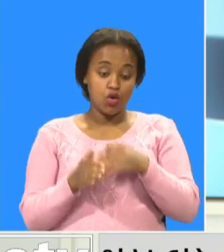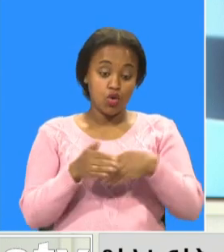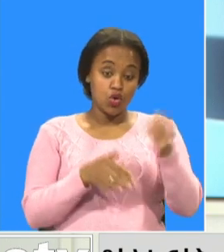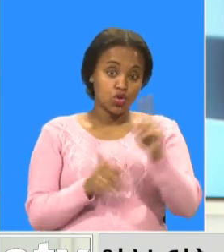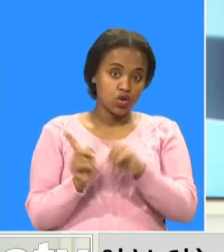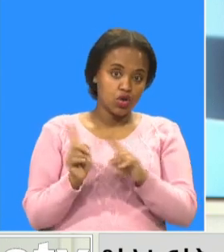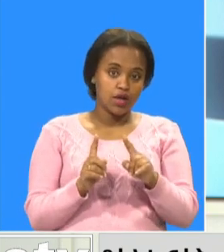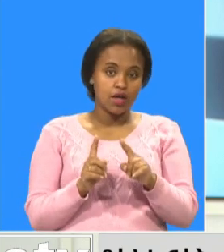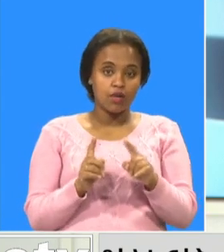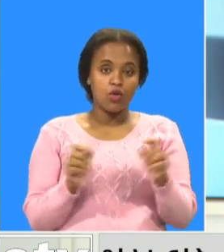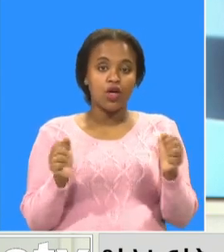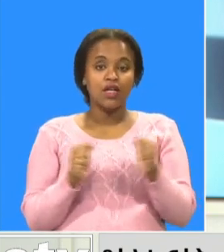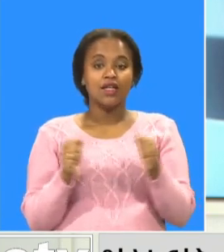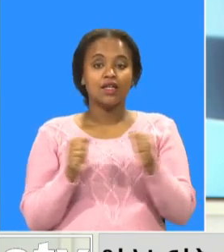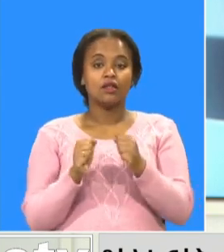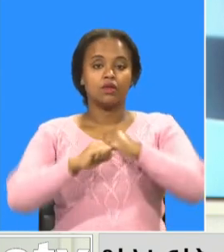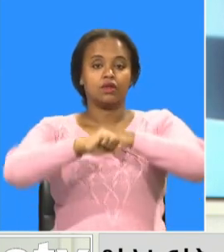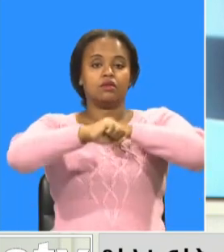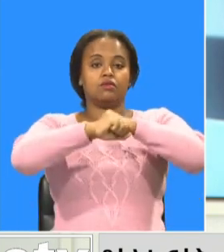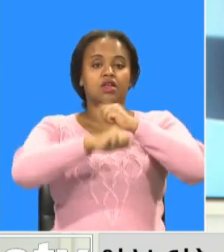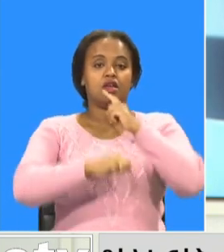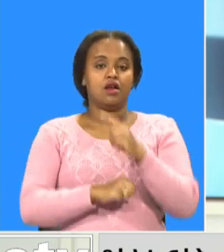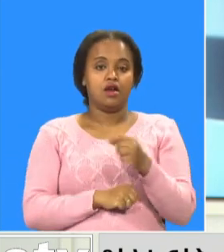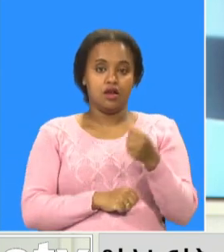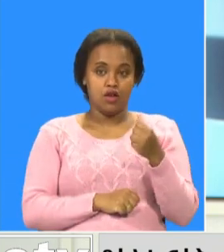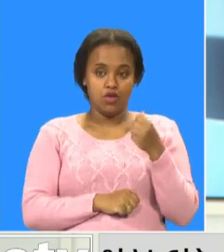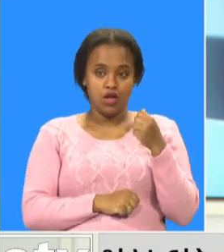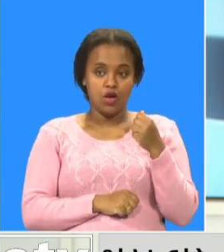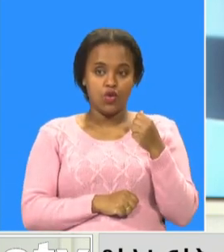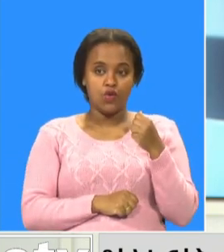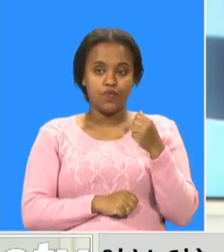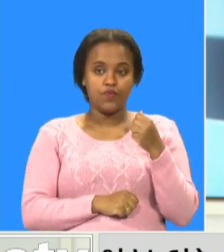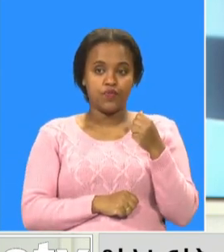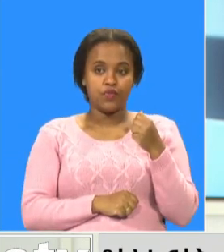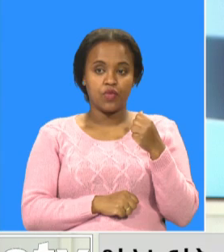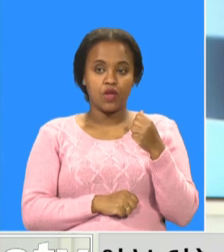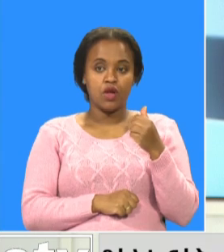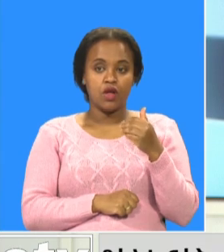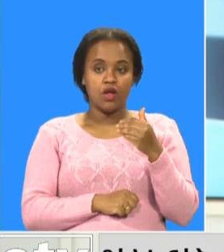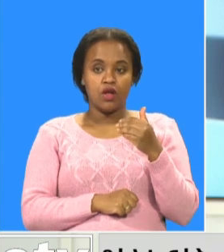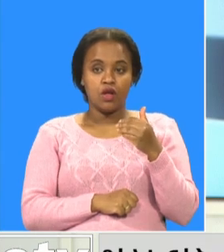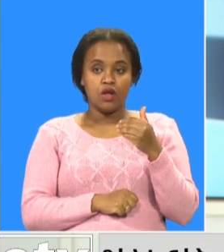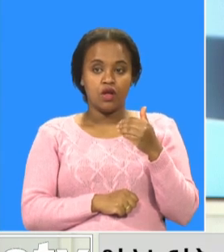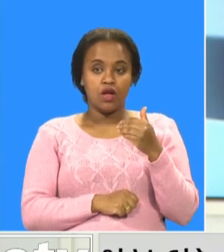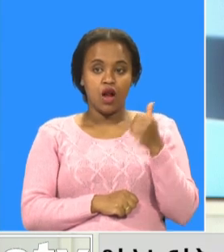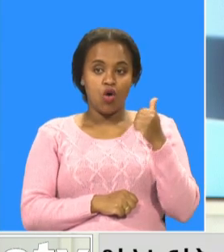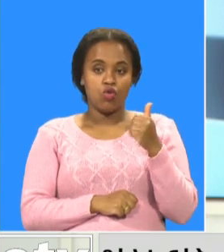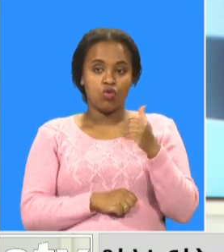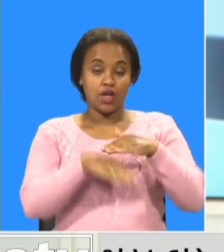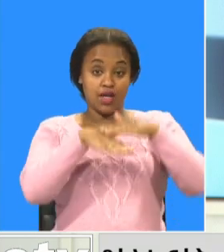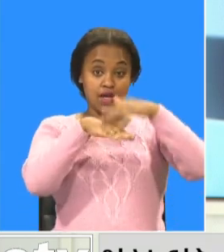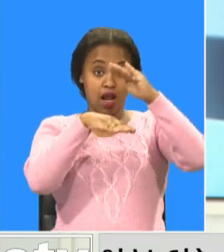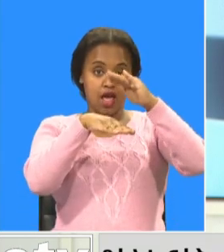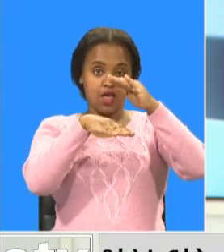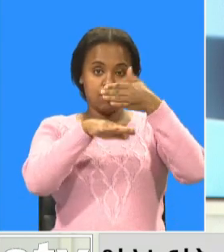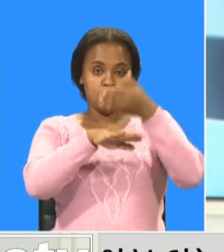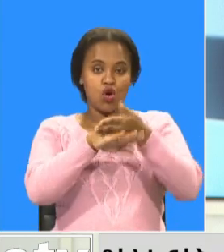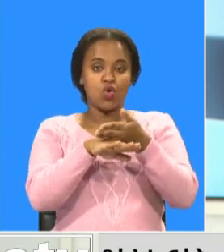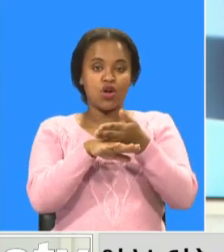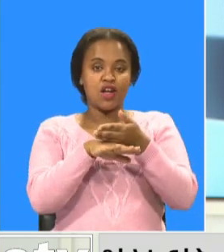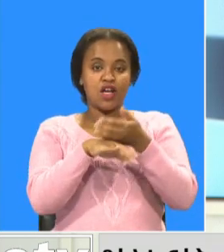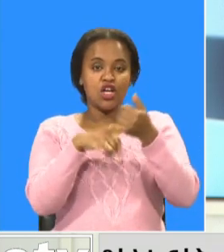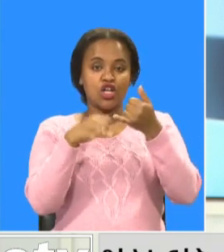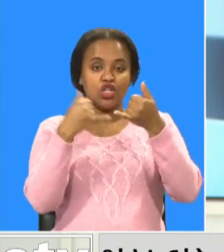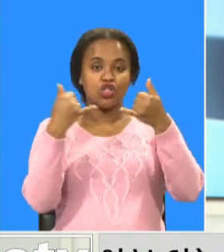ደግሞ እርጥበትን የሚከላከል ነው። ሌላው ይሄ በላይ በኩል እንደ ሽቦ